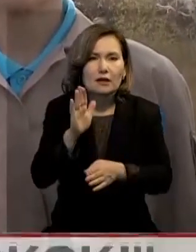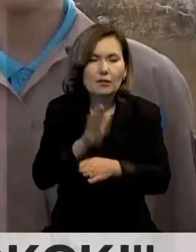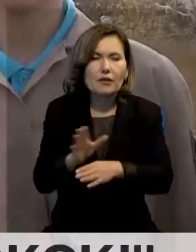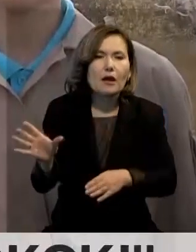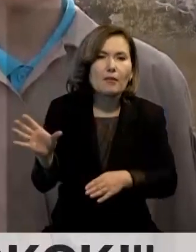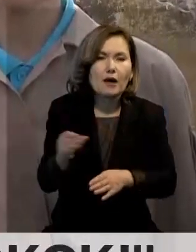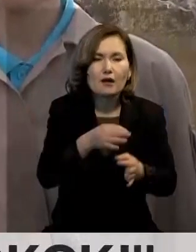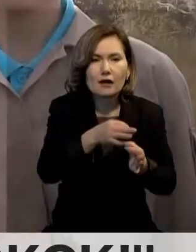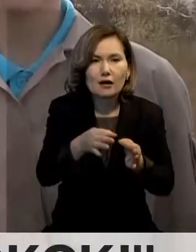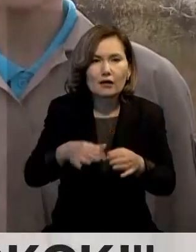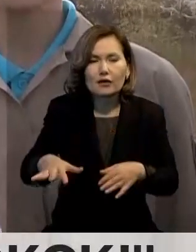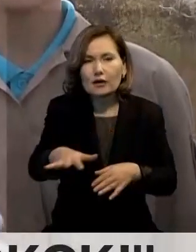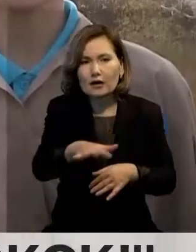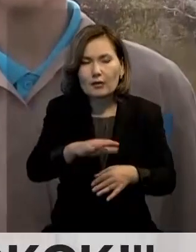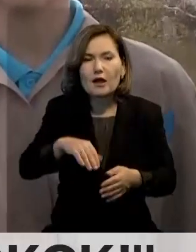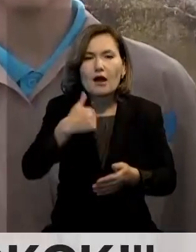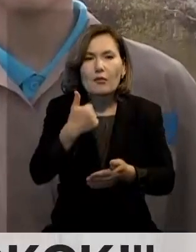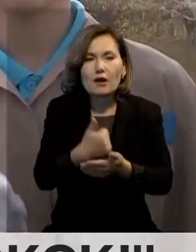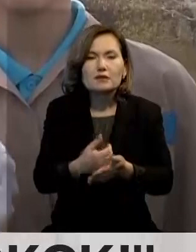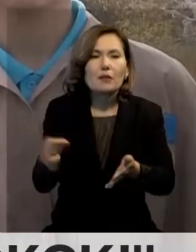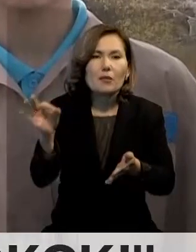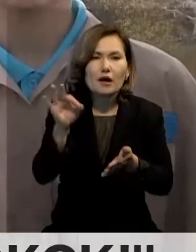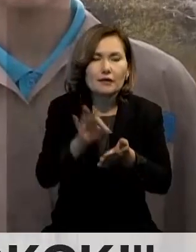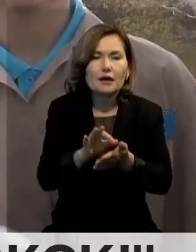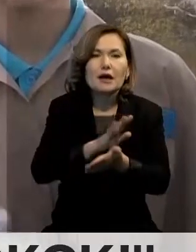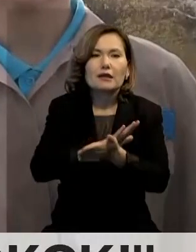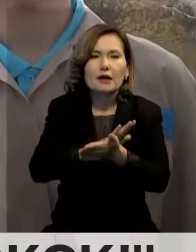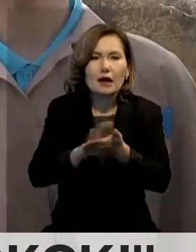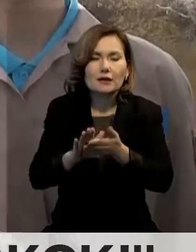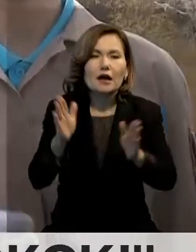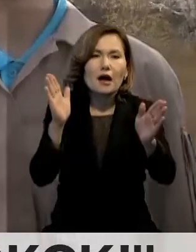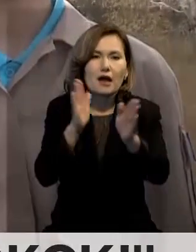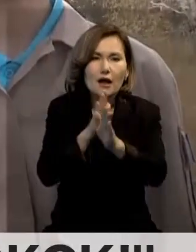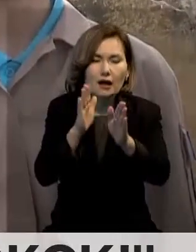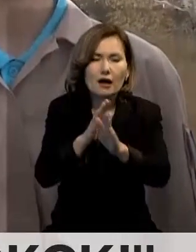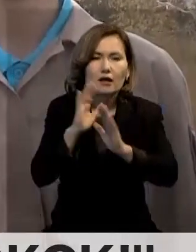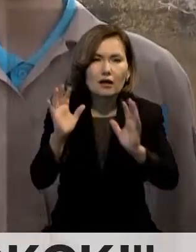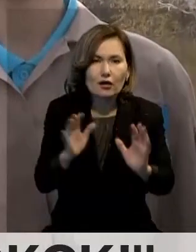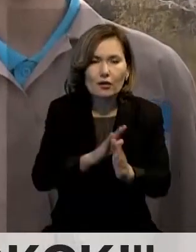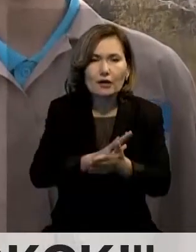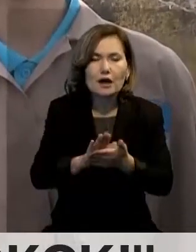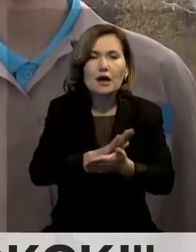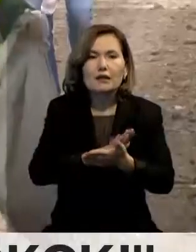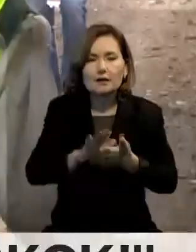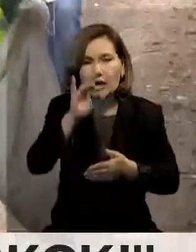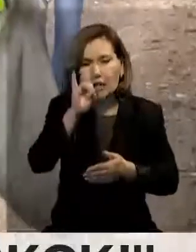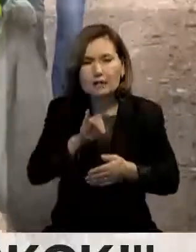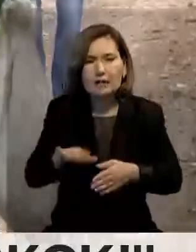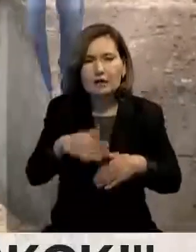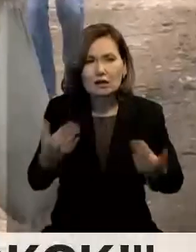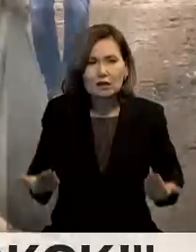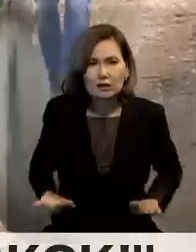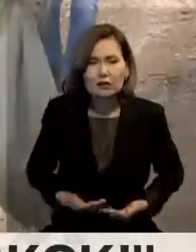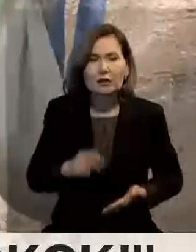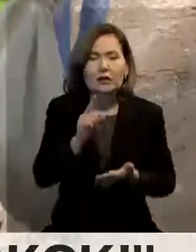Барлық жергілікті өкілдеріне басты мақсат таза экологияда, таза Қазақстанда өмір сүріп. Қаланың 4